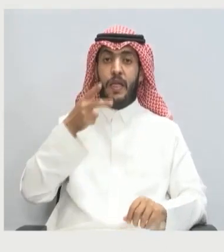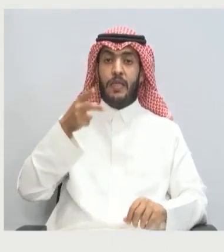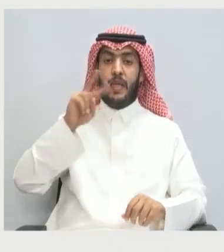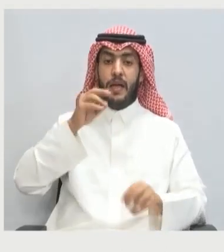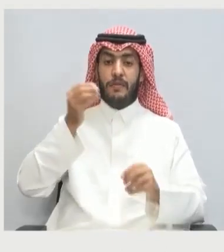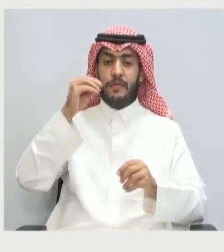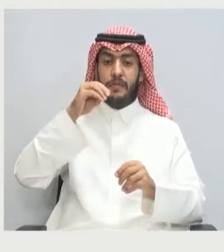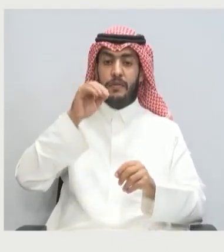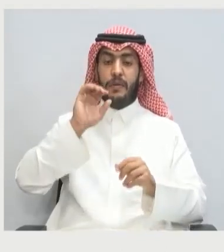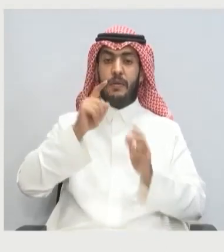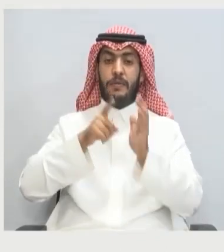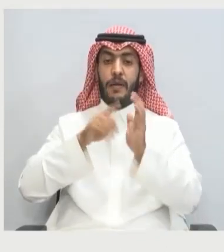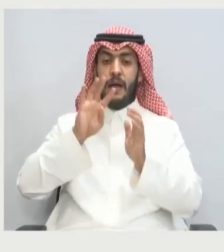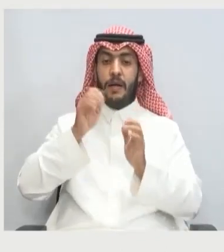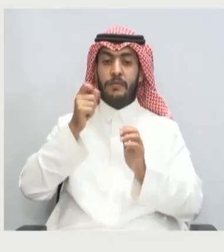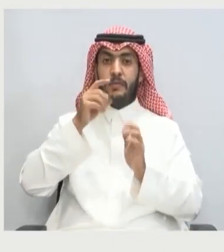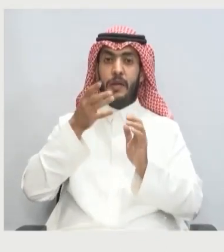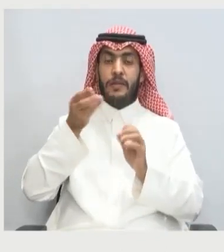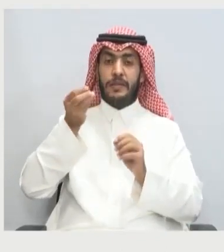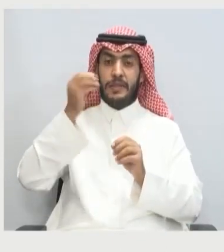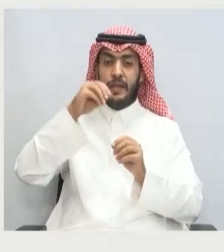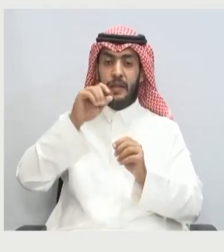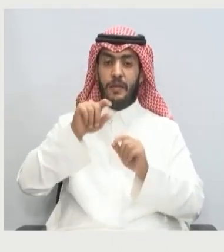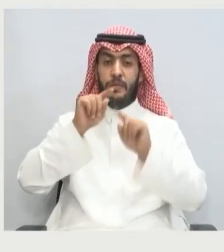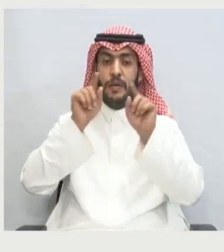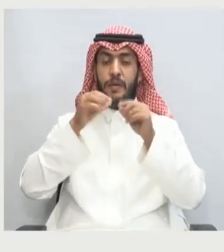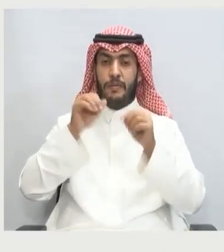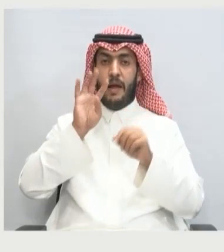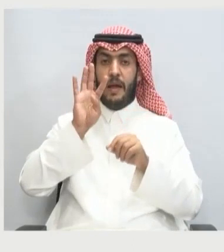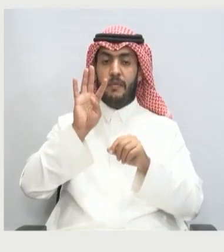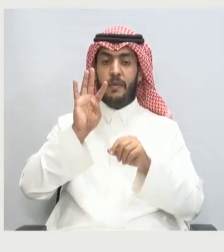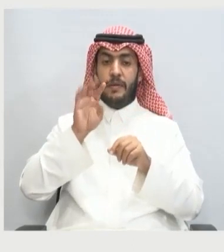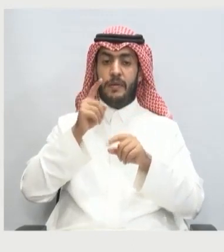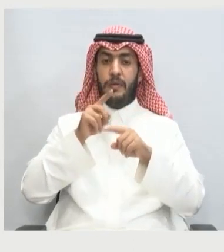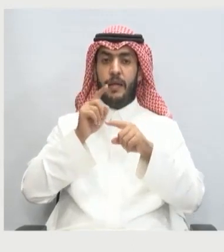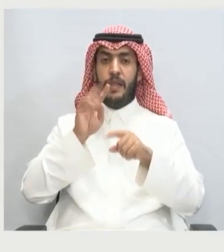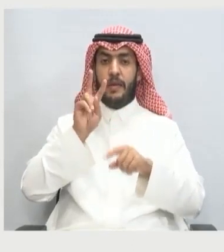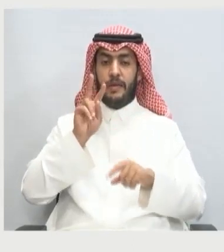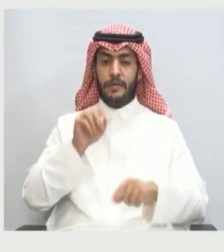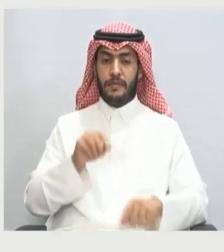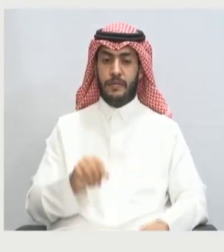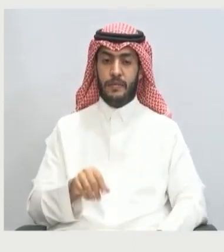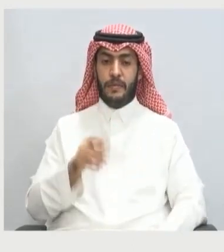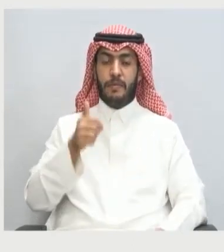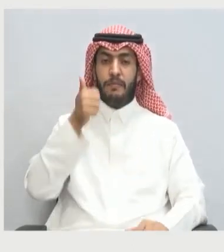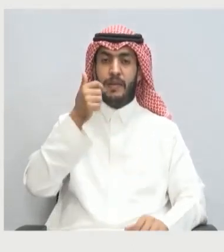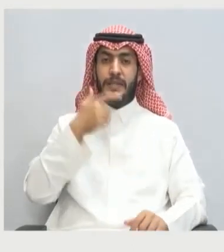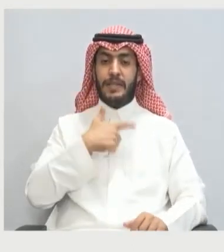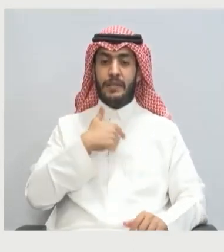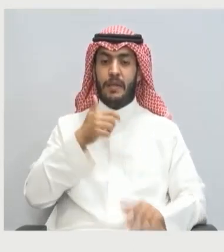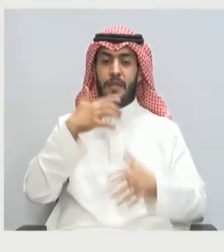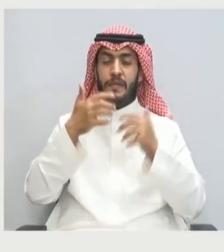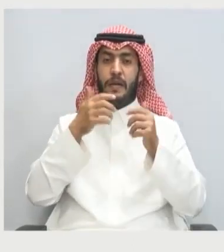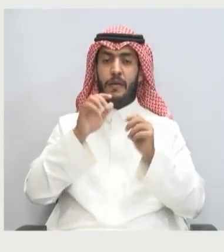ولكن سيتضاعف لاربعه اضعاف حيث ان مربع العدد اثنين هو اربعه يمكن التعبير عن سرعه